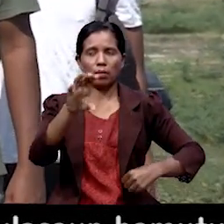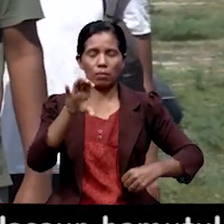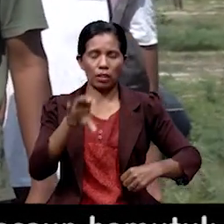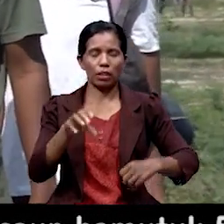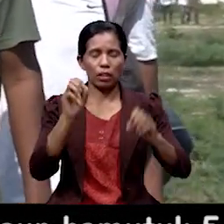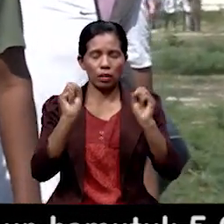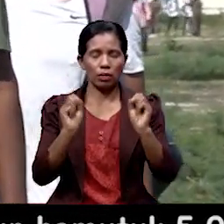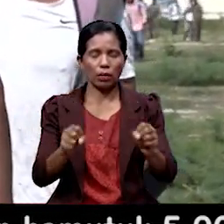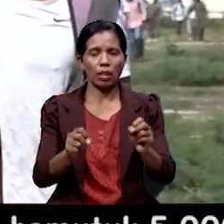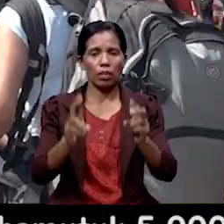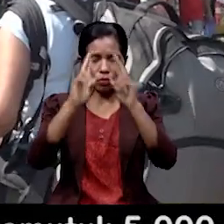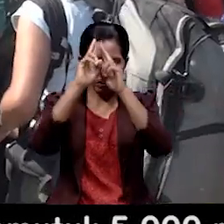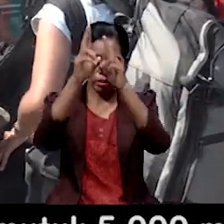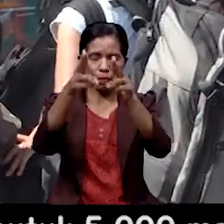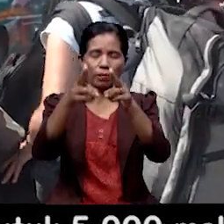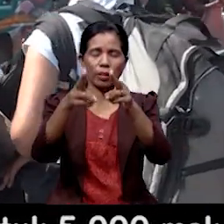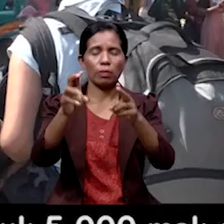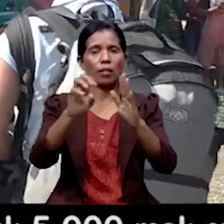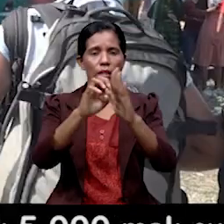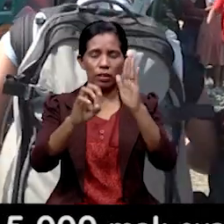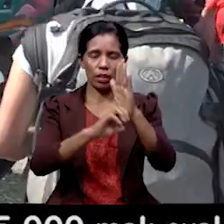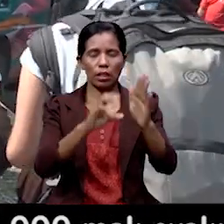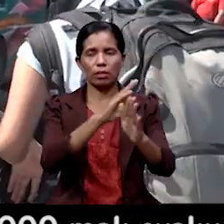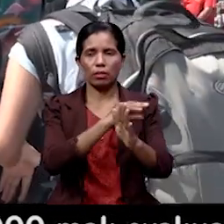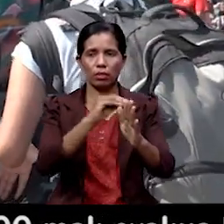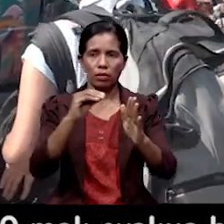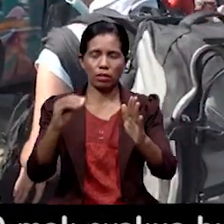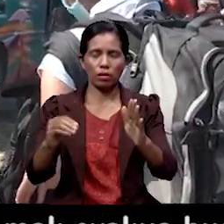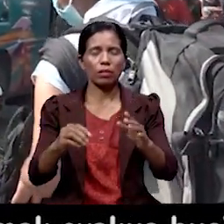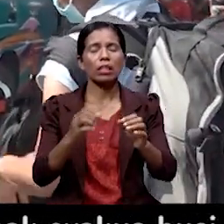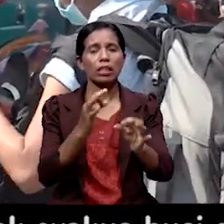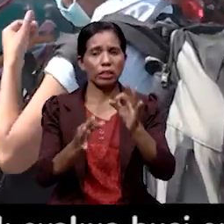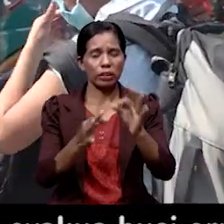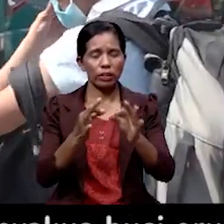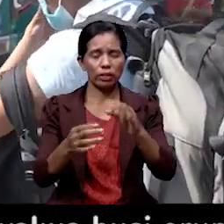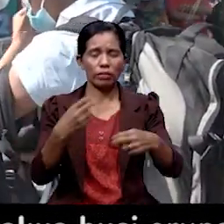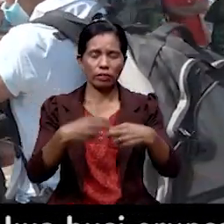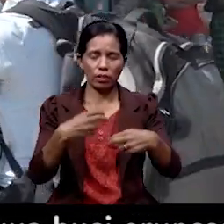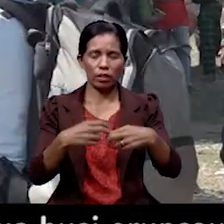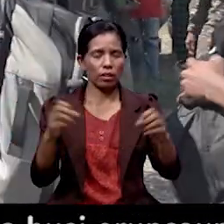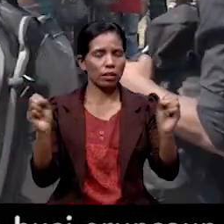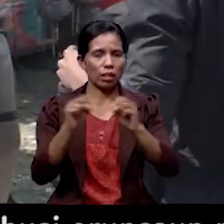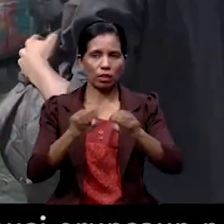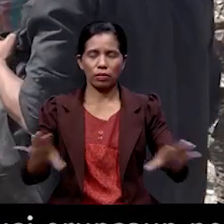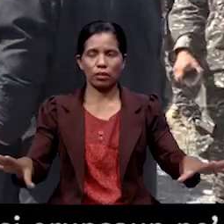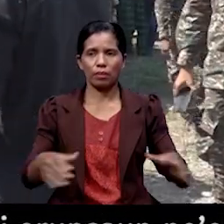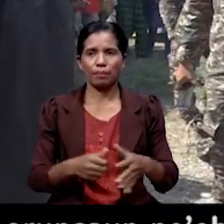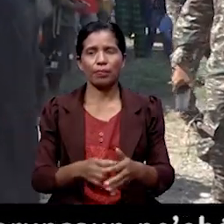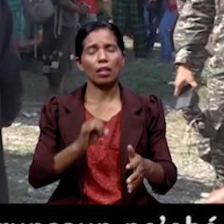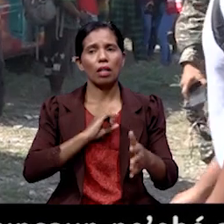institusaun no Estado tuir principio falantil mas ke iha situsaun difícil seila husik malu. Au